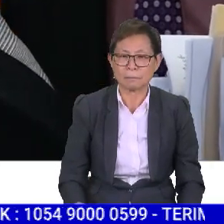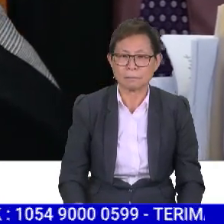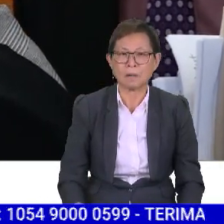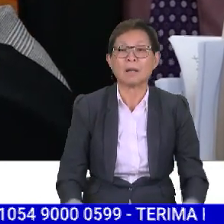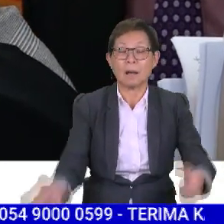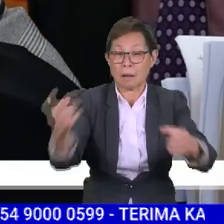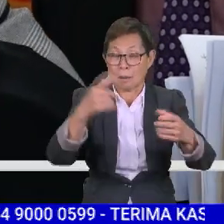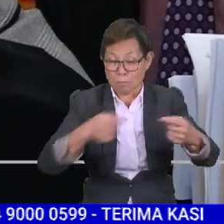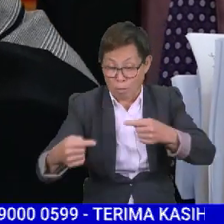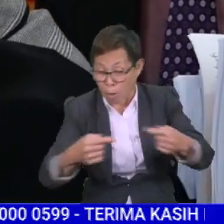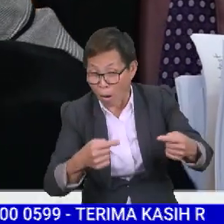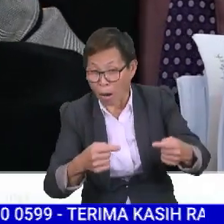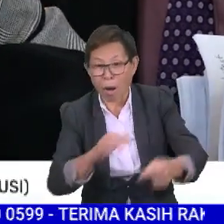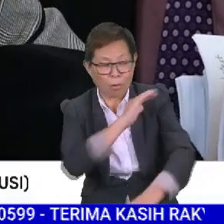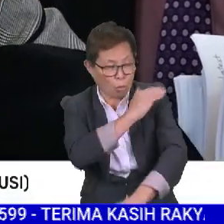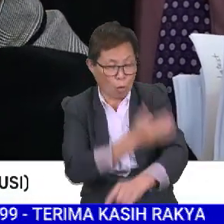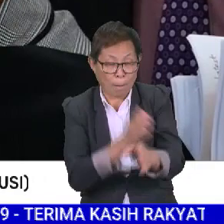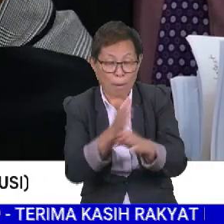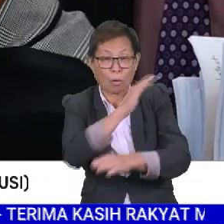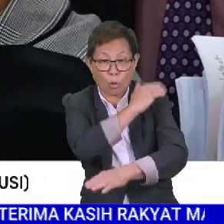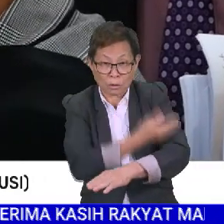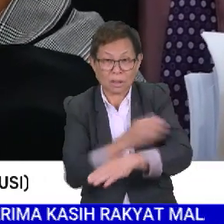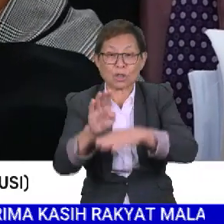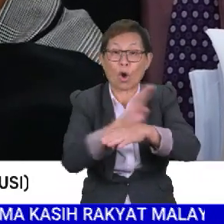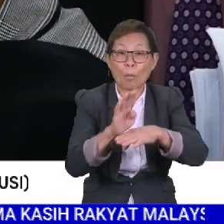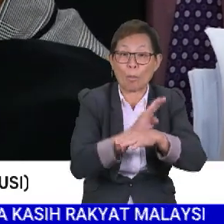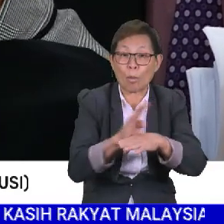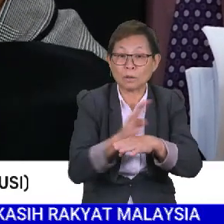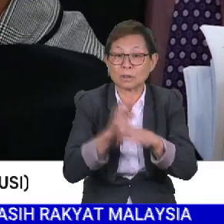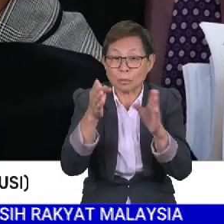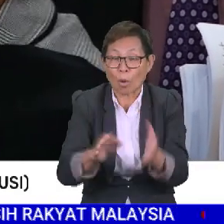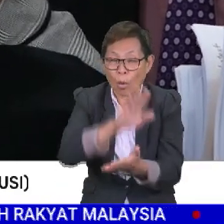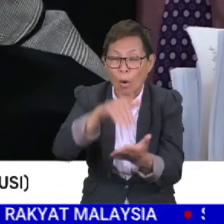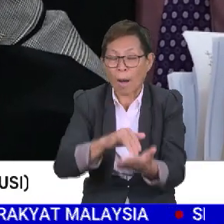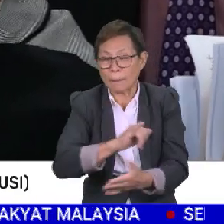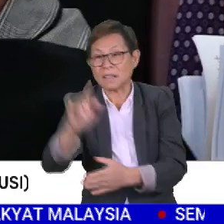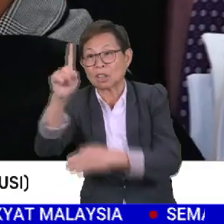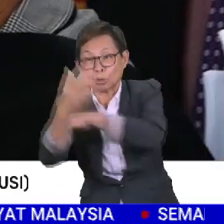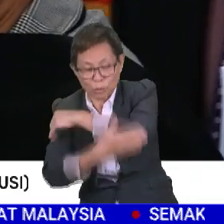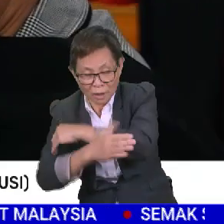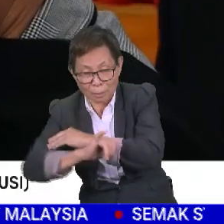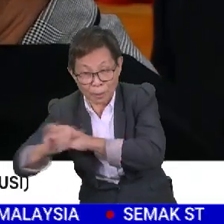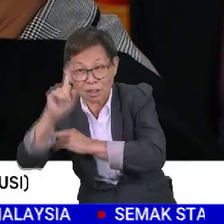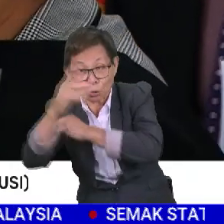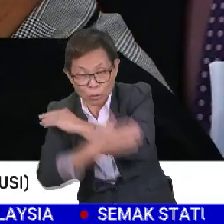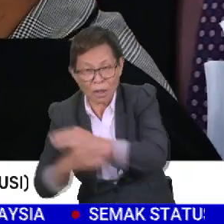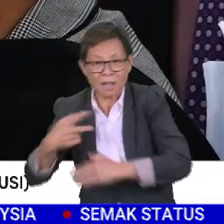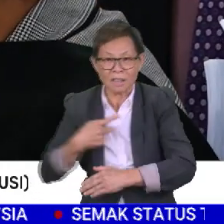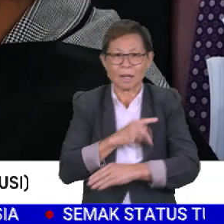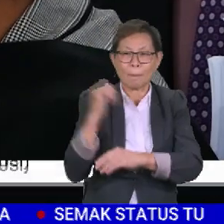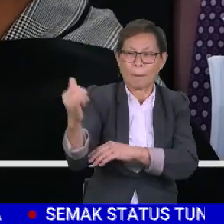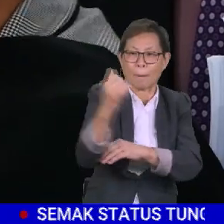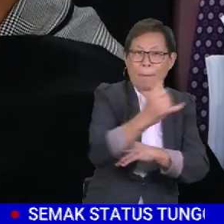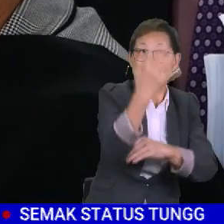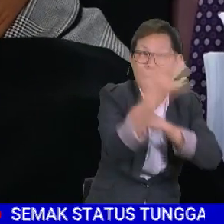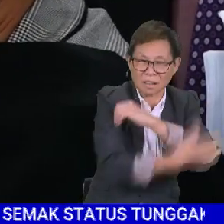Isu dia sekarang ialah isu bidang kuasa lah, commercial arbitration. Dia pergi 171 negara kalau boleh. Itu sebab yang kita pergi ke 4 negara tu